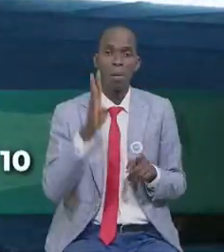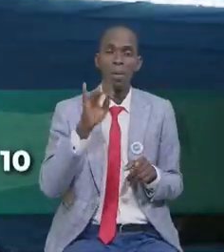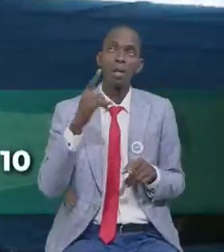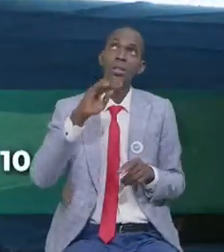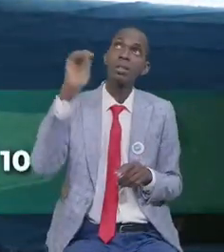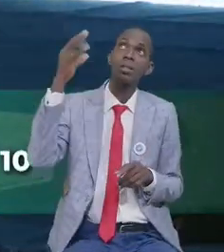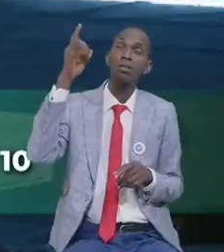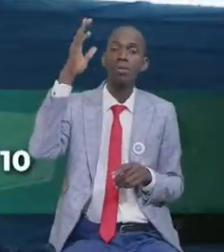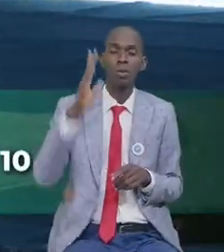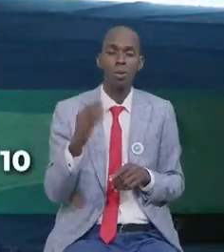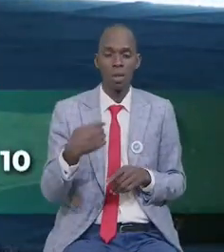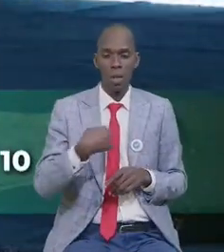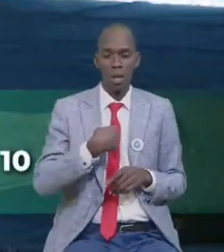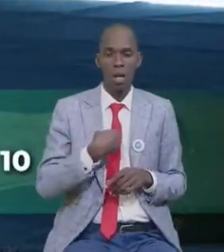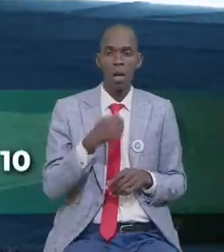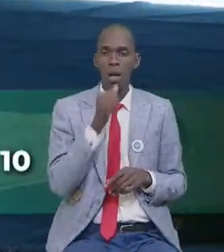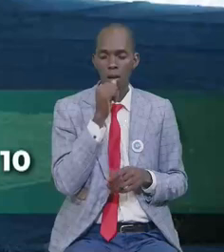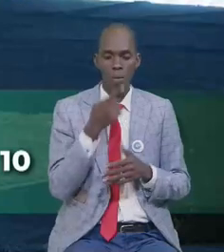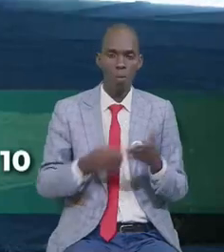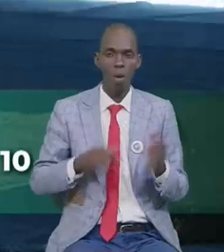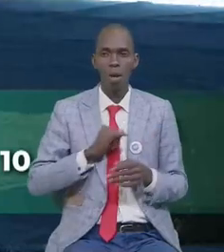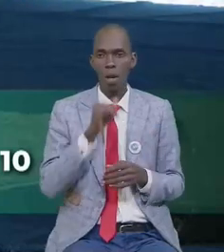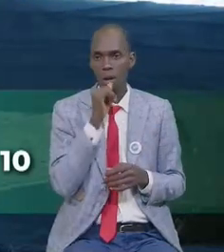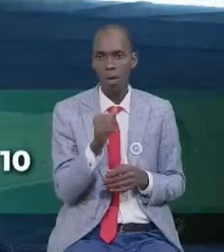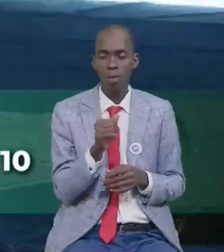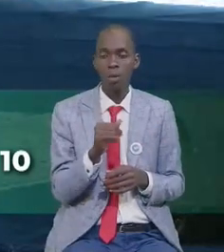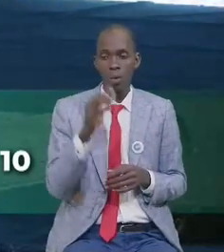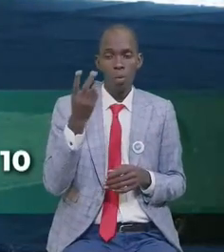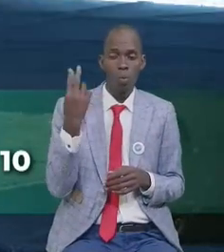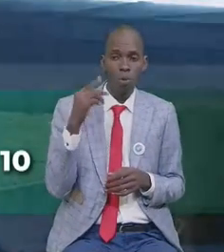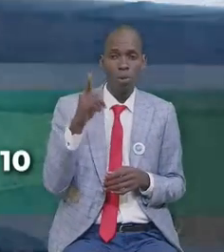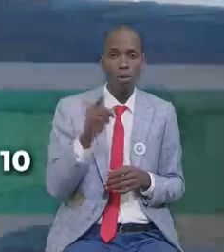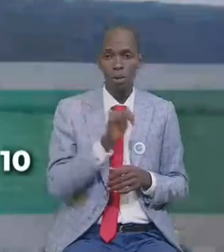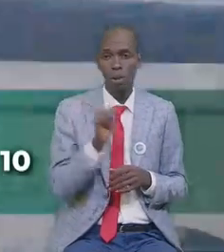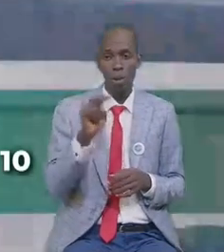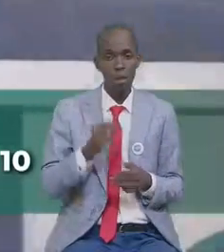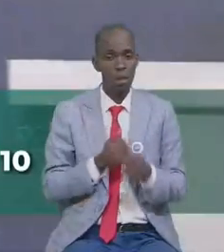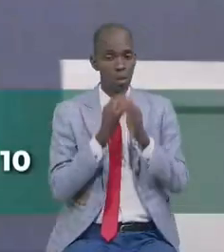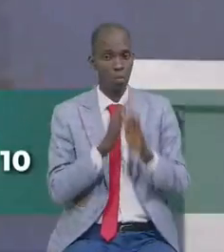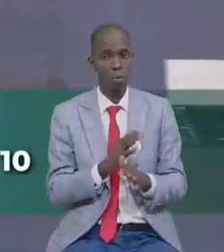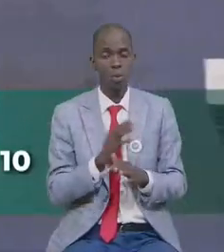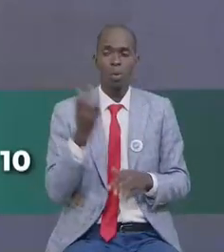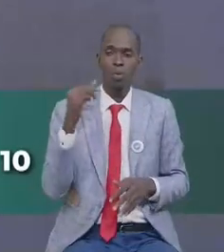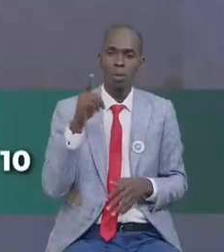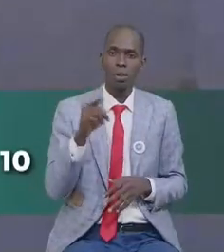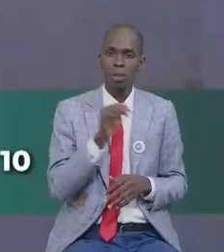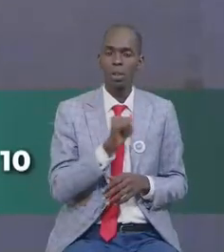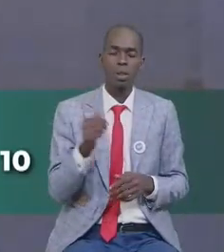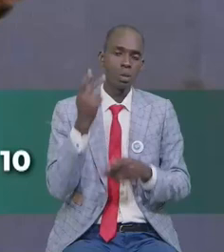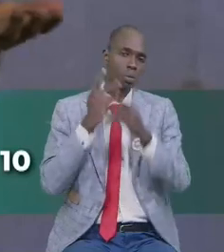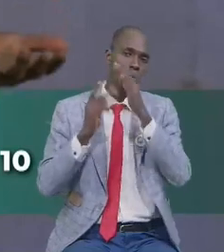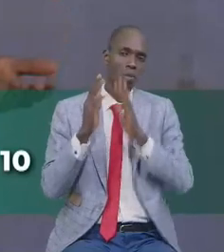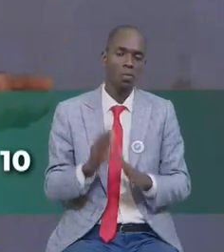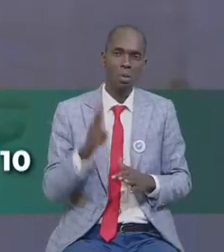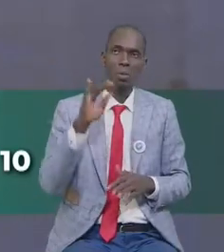je suis ce que je suis. Est-ce qu'il était un apôtre par la grâce de Dieu? Est-ce qu'il était un prophète par la grâce de Dieu? Est-ce qu'il était un évangéliste par la grâce